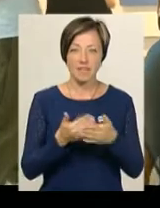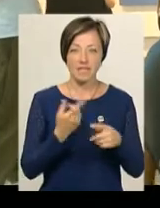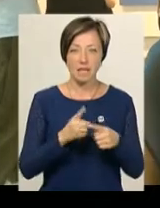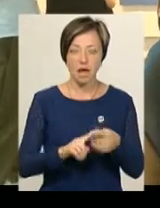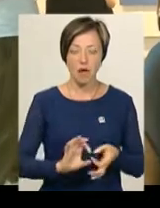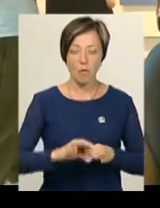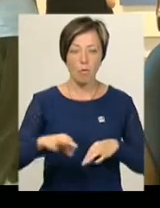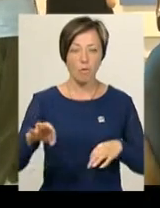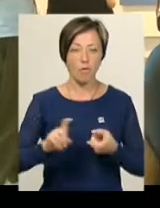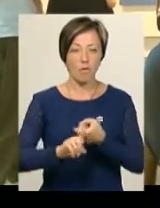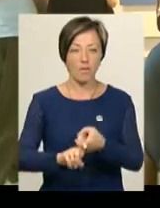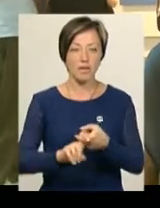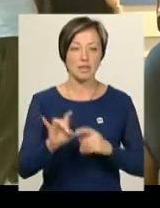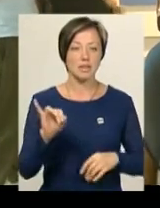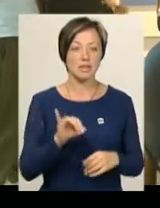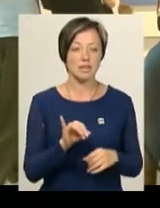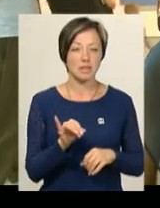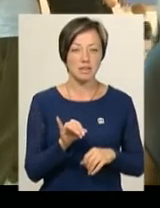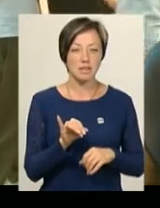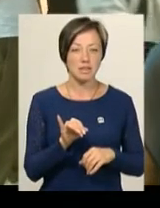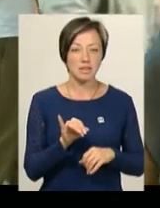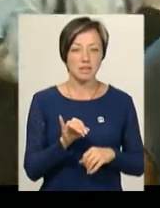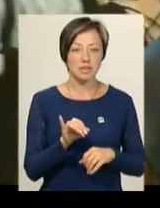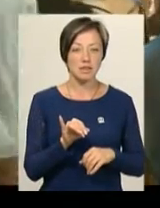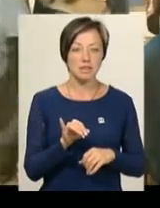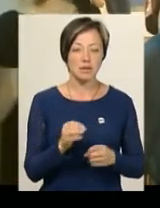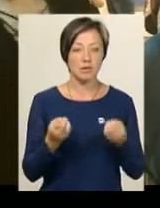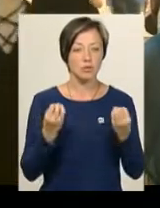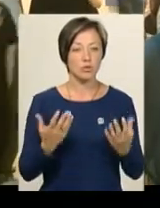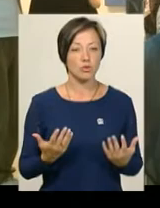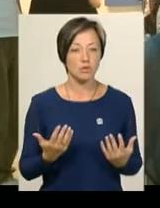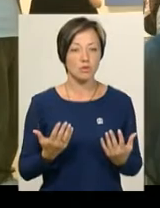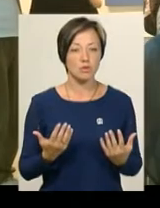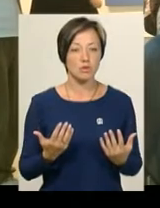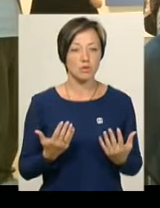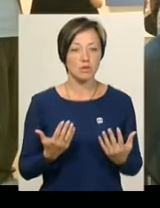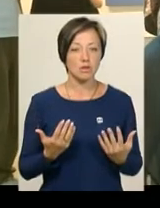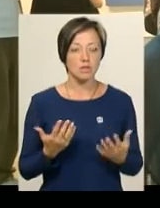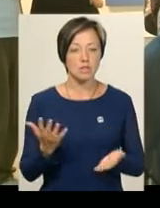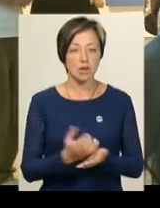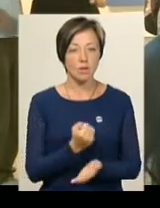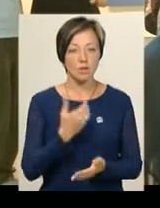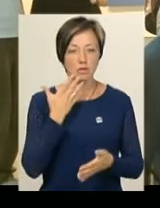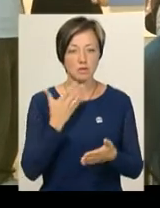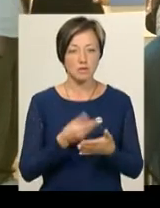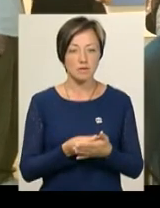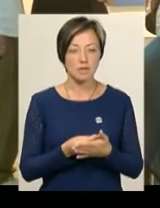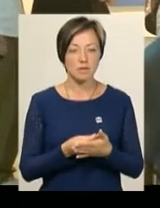ми просто знаходимо свій